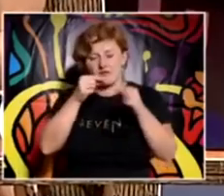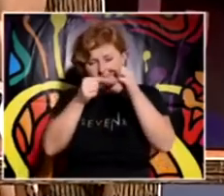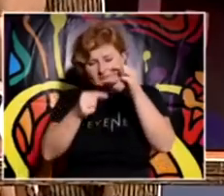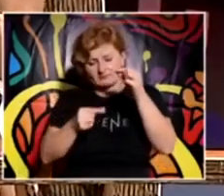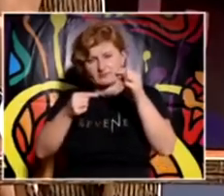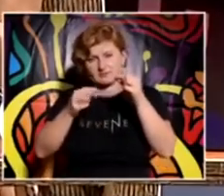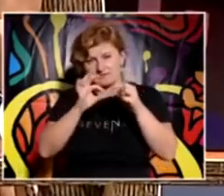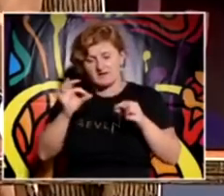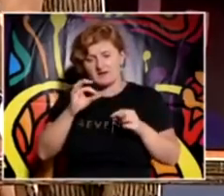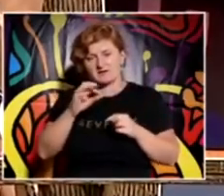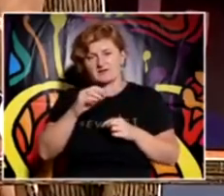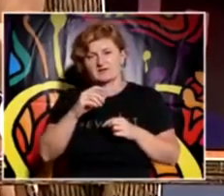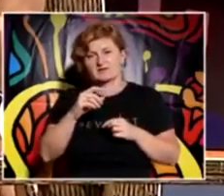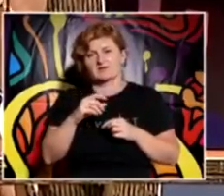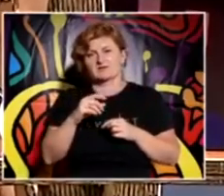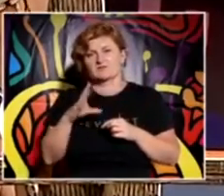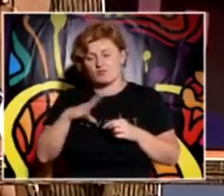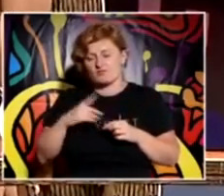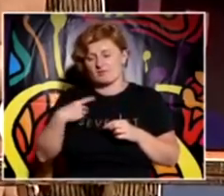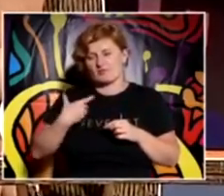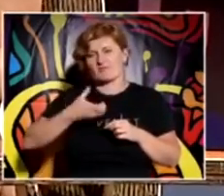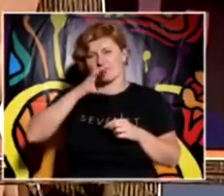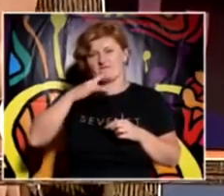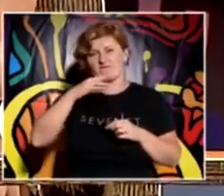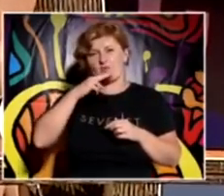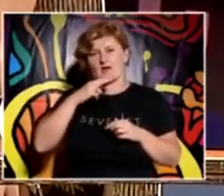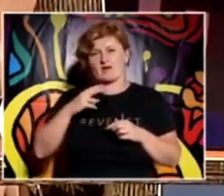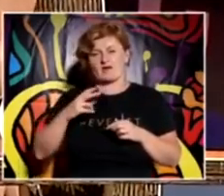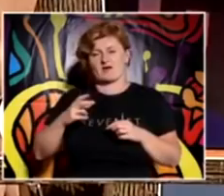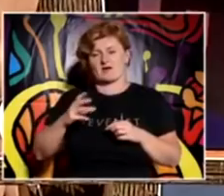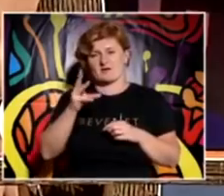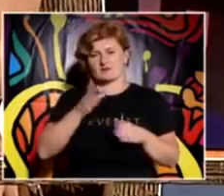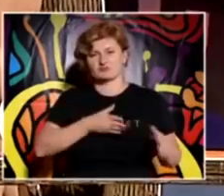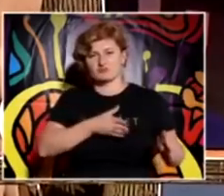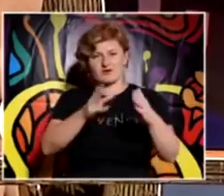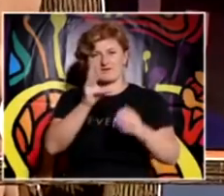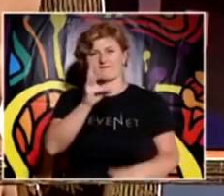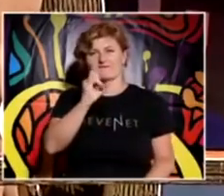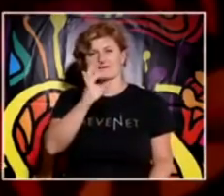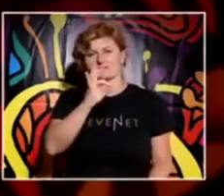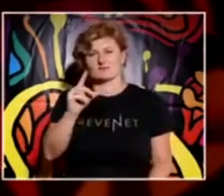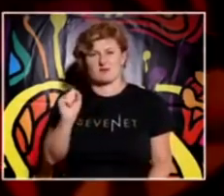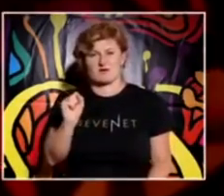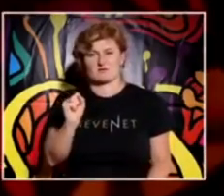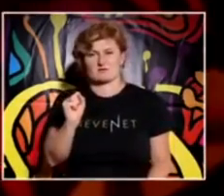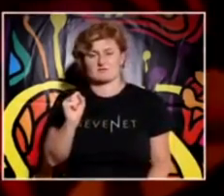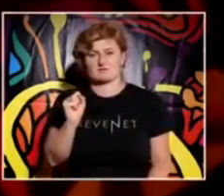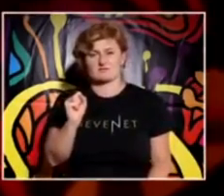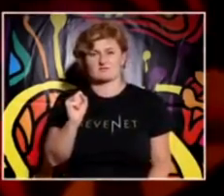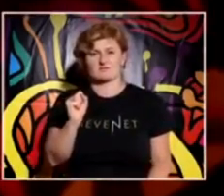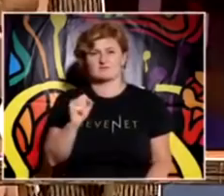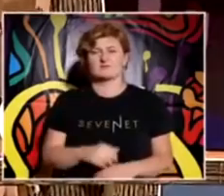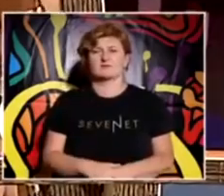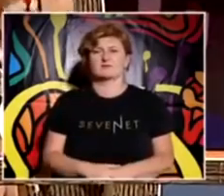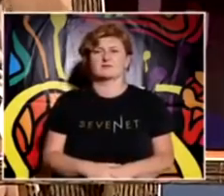więc myślę, że Wisłowianka też może być całkiem smaczna. Smakuje jak kompot z suszu na Wigilię. Ale jeżeli nam nie odpowiada nawet